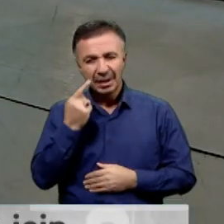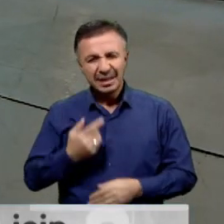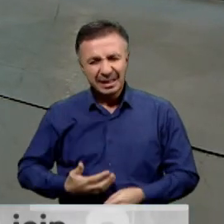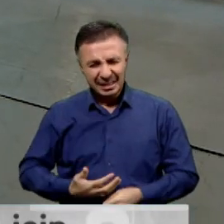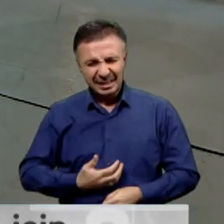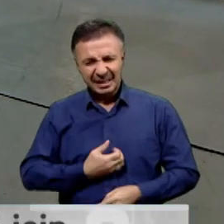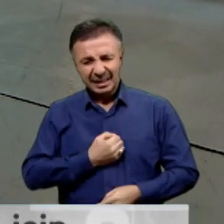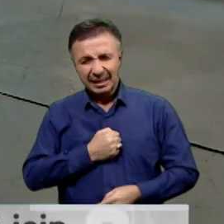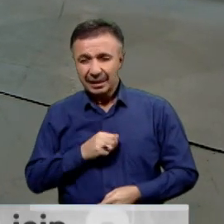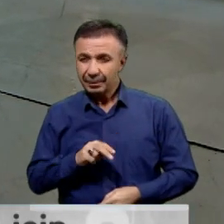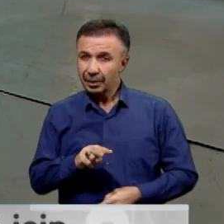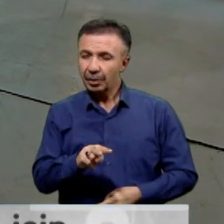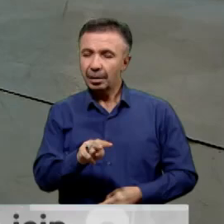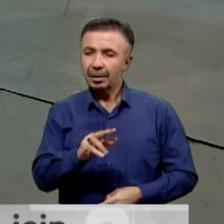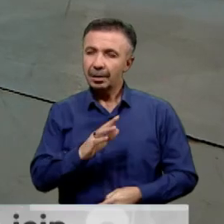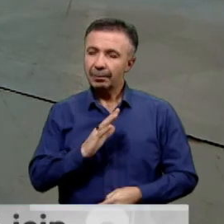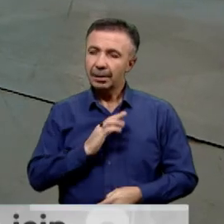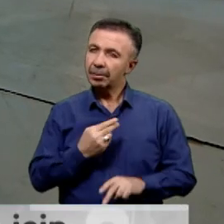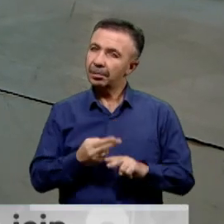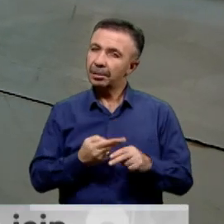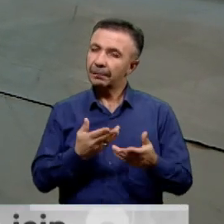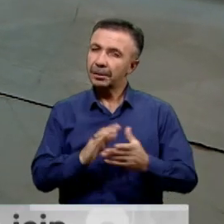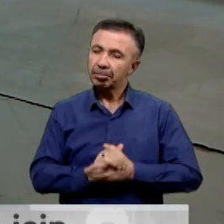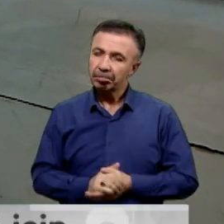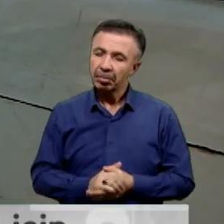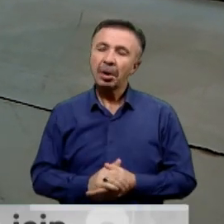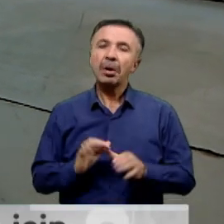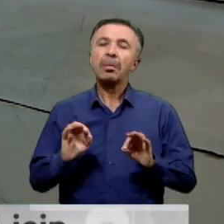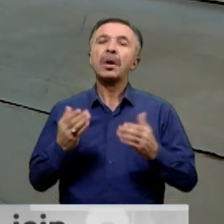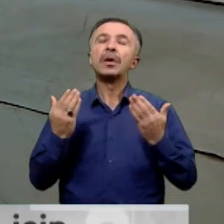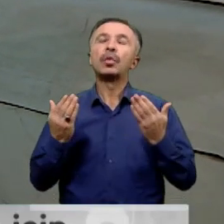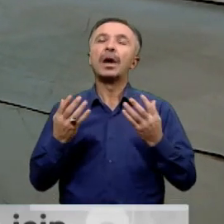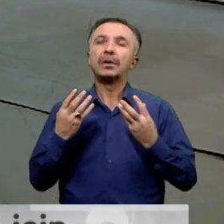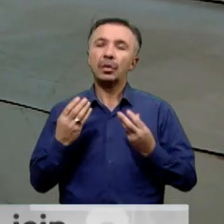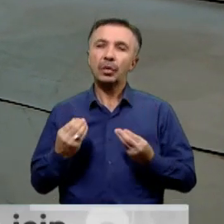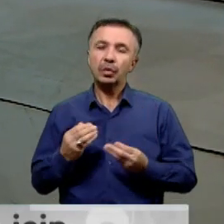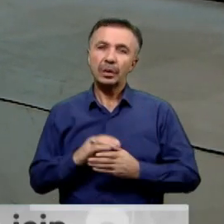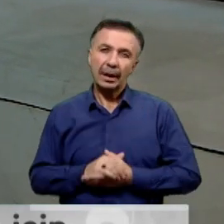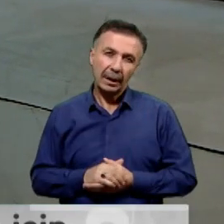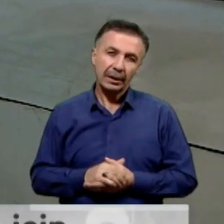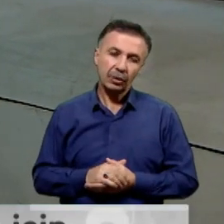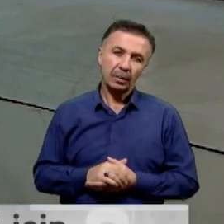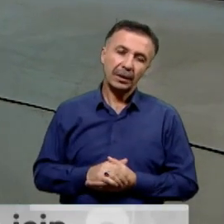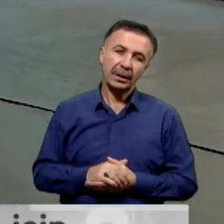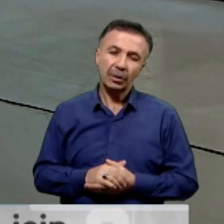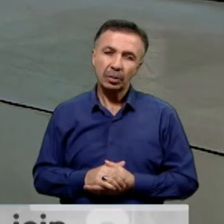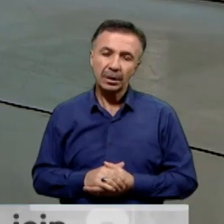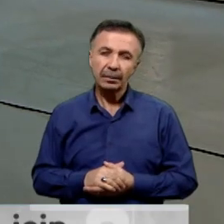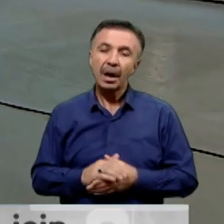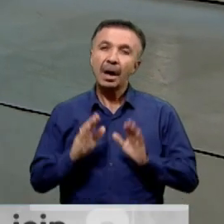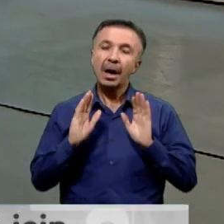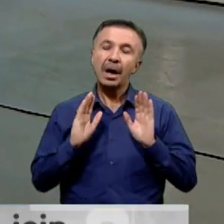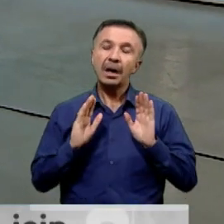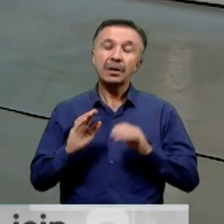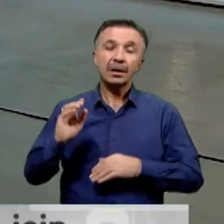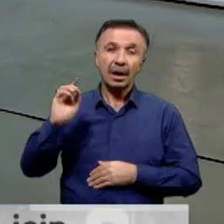bir yol göstermiş. Mesela bu şekil dua da edilebilir. La ilahe illa ent. Ancak ilah